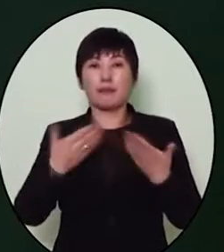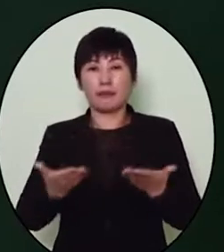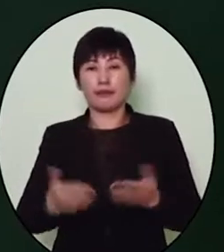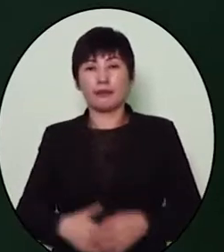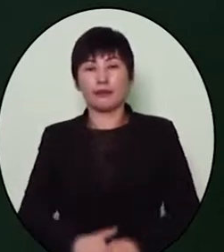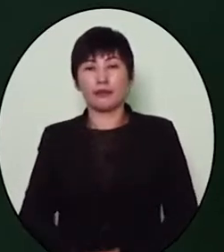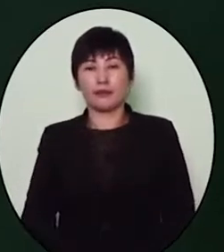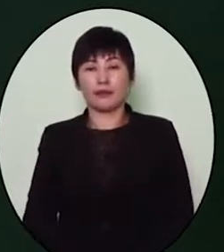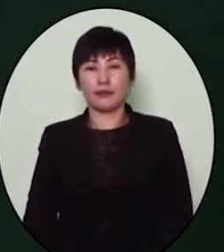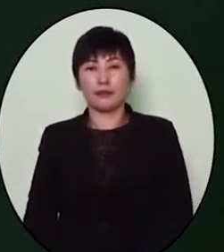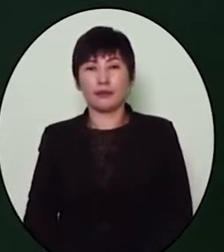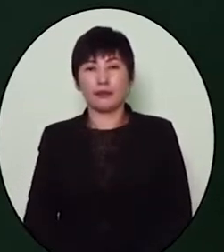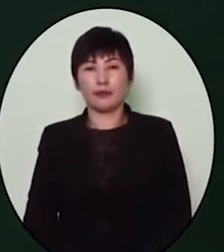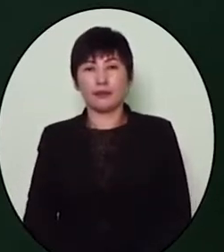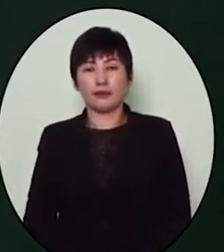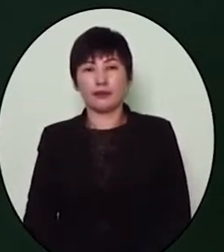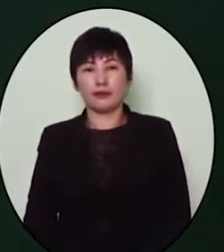аваарай.